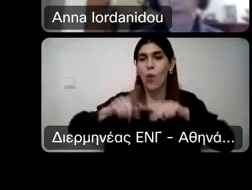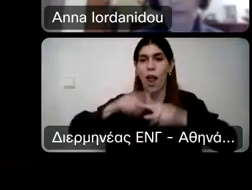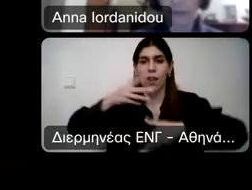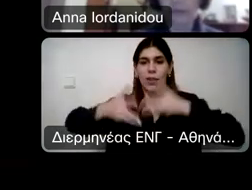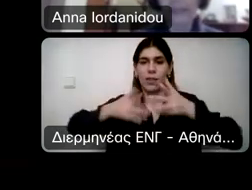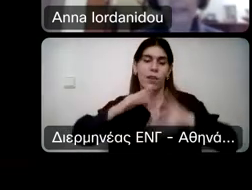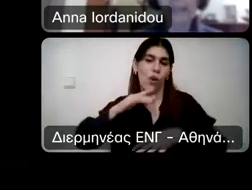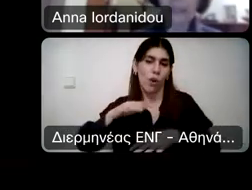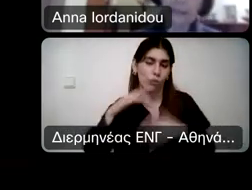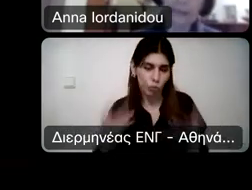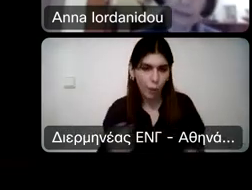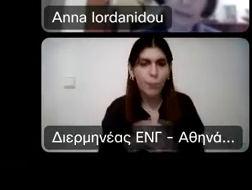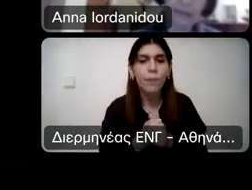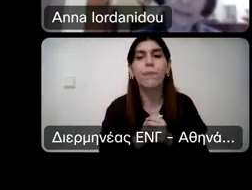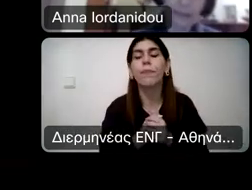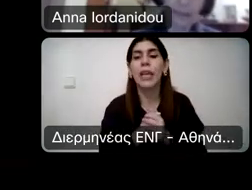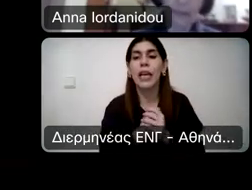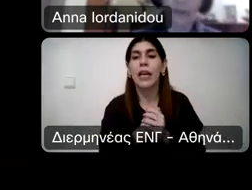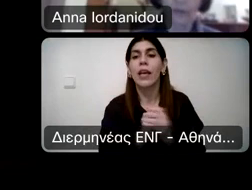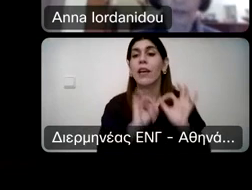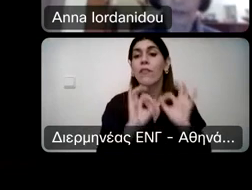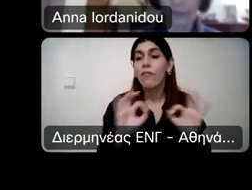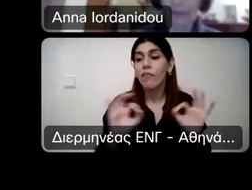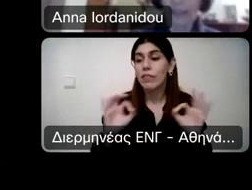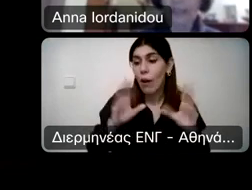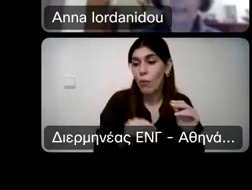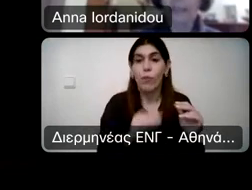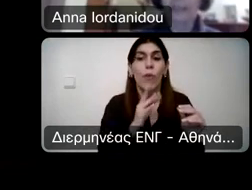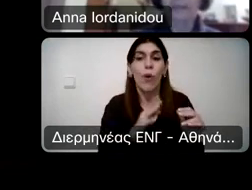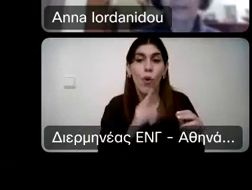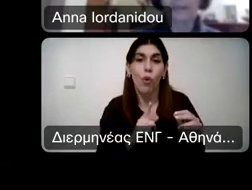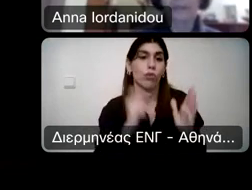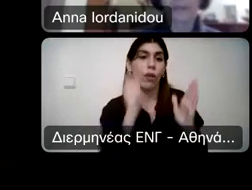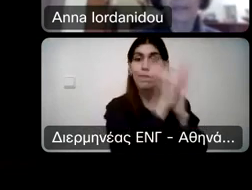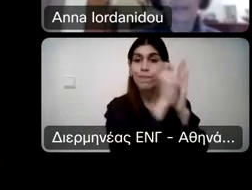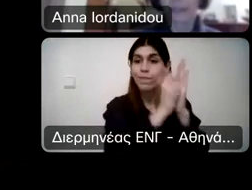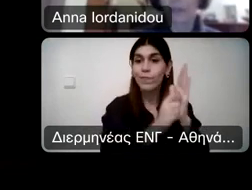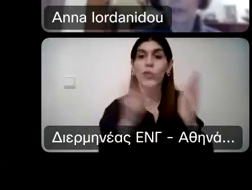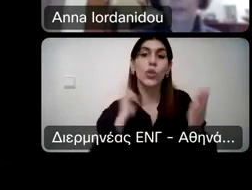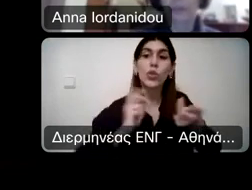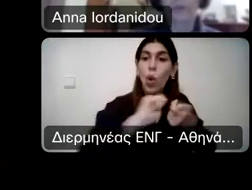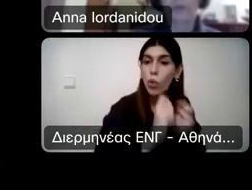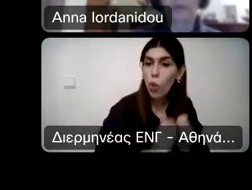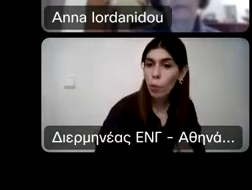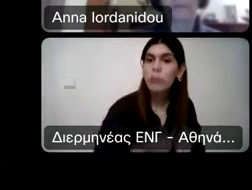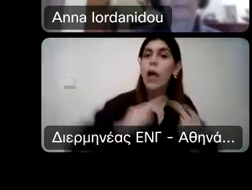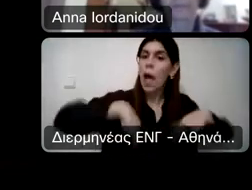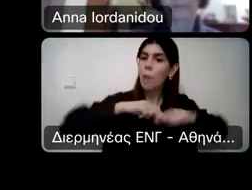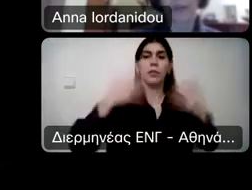μορφολογικών δυνατοτήτων είχε ήδη ολοκληρωθεί και ήταν και με η ανακοίνωση